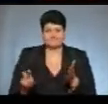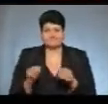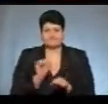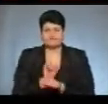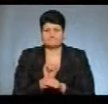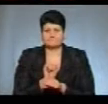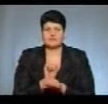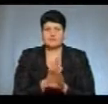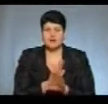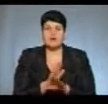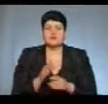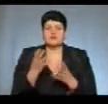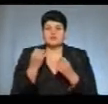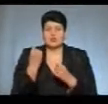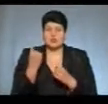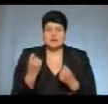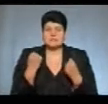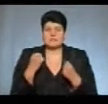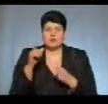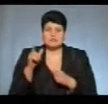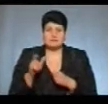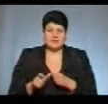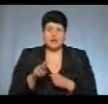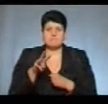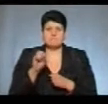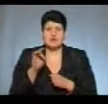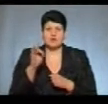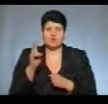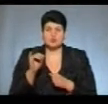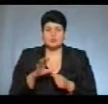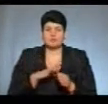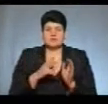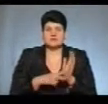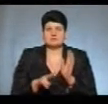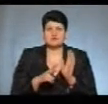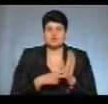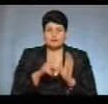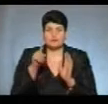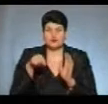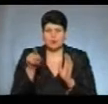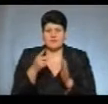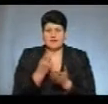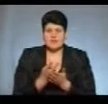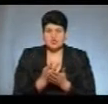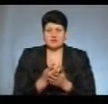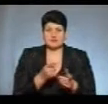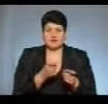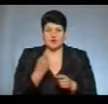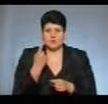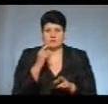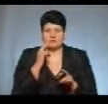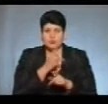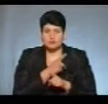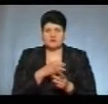дистанції. Ще одна спортсменка з Тернопільщини Анастасія Маркушина стартувала під 77-м номером. Лежачи, відстрілялась одним